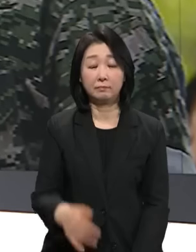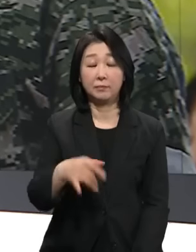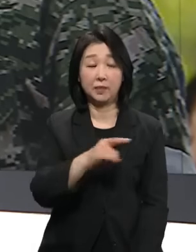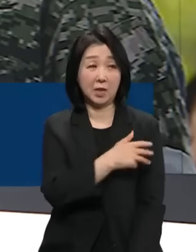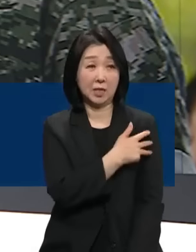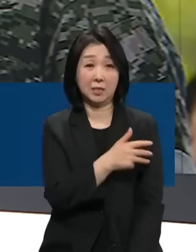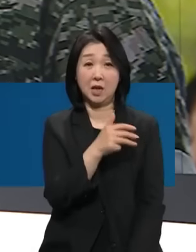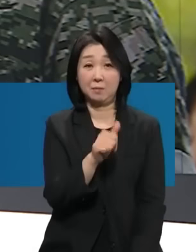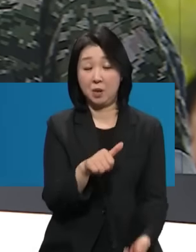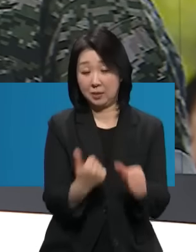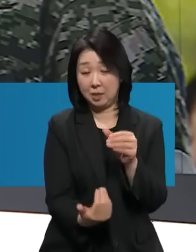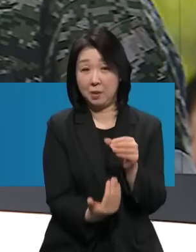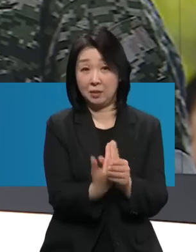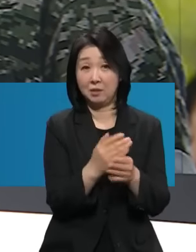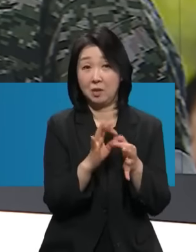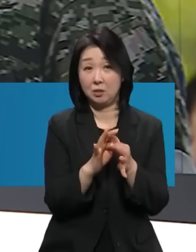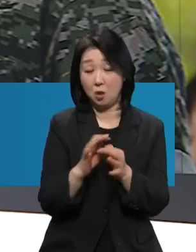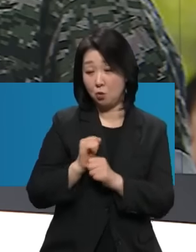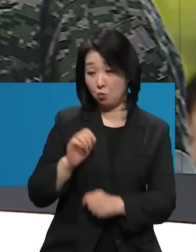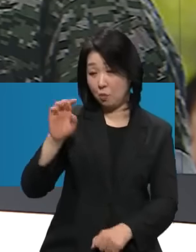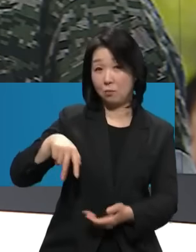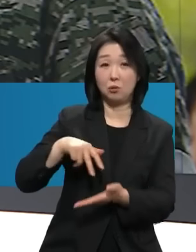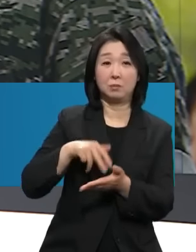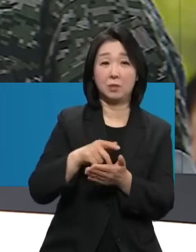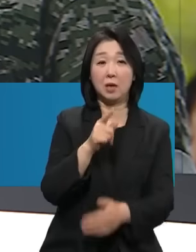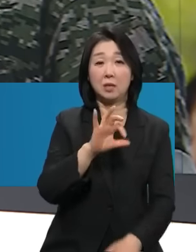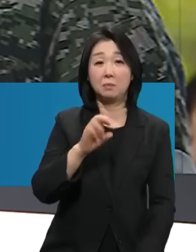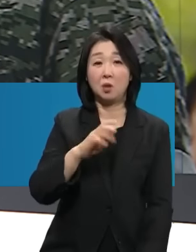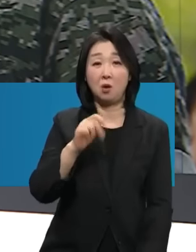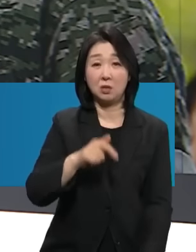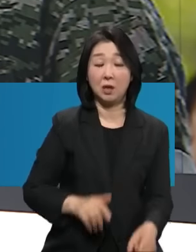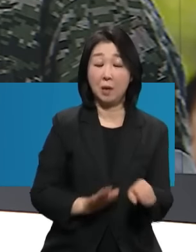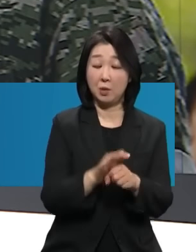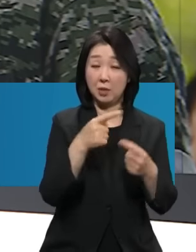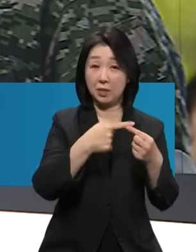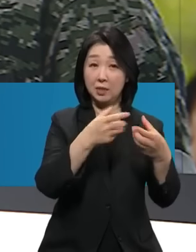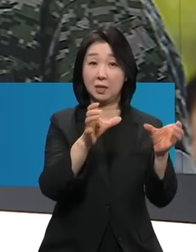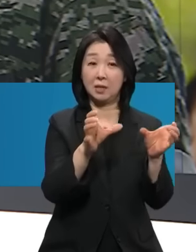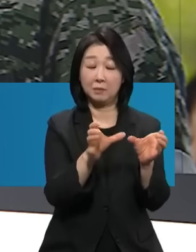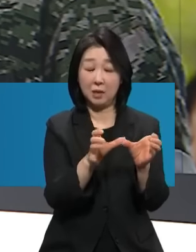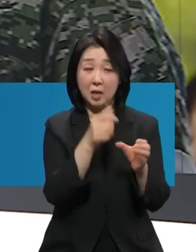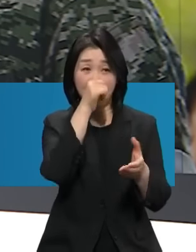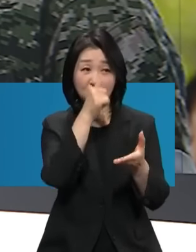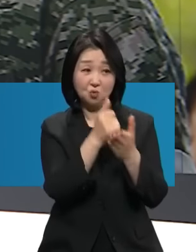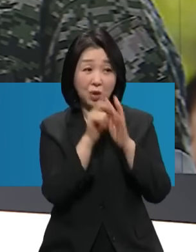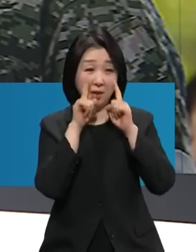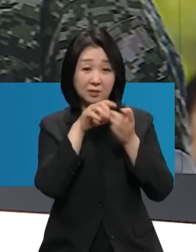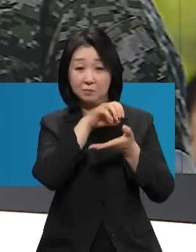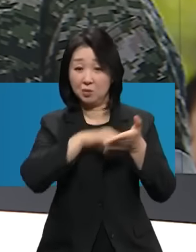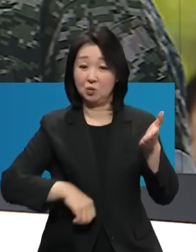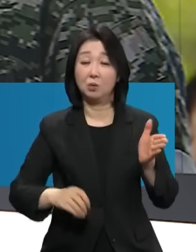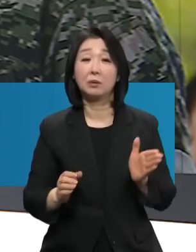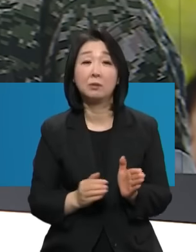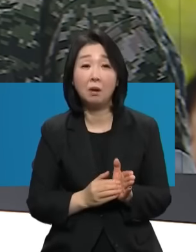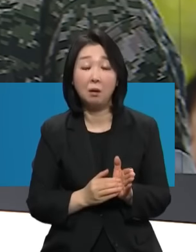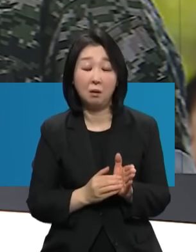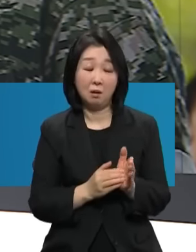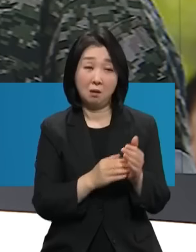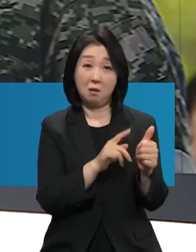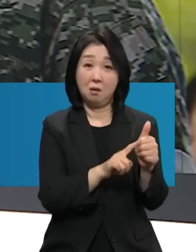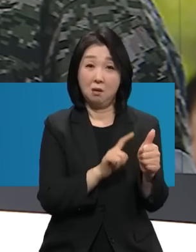최상병 사망 사건에서 국방부는 임성근 전 해병대 1사단장의 혐의를 지워버렸습니다. 임사단장 본인은